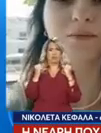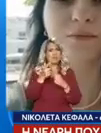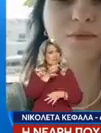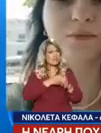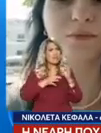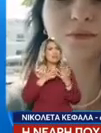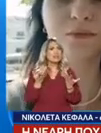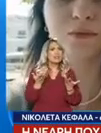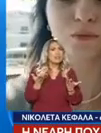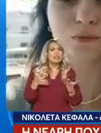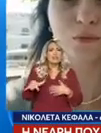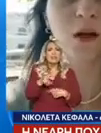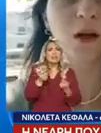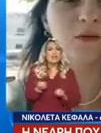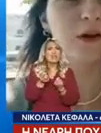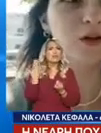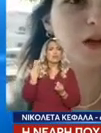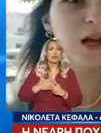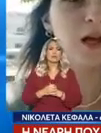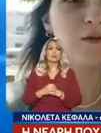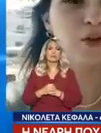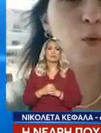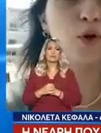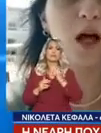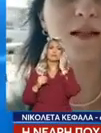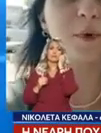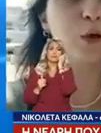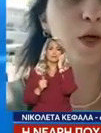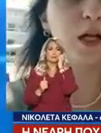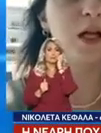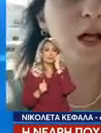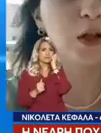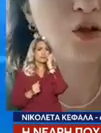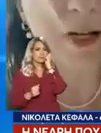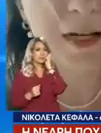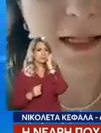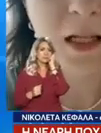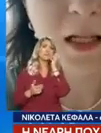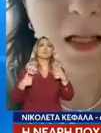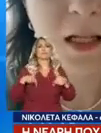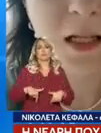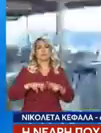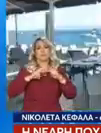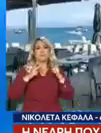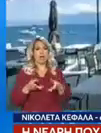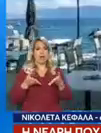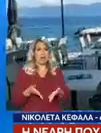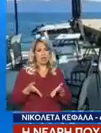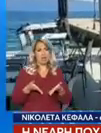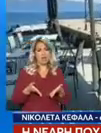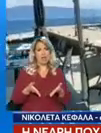όπου έγιναν όλα αυτά. Βεβαίως. Βρισκόμουν σήμερα το πρωί κάτω εδώ στο μαγαζί, όπως